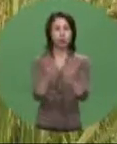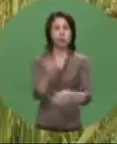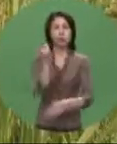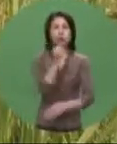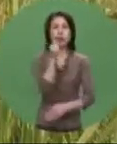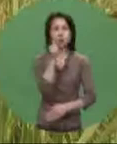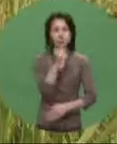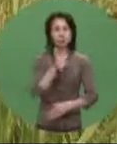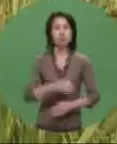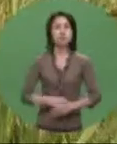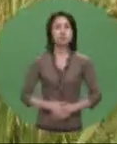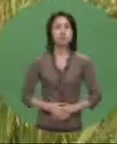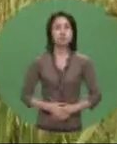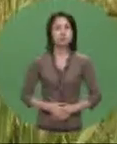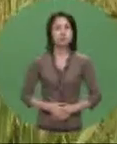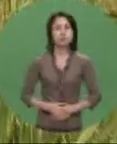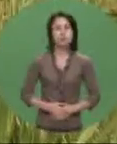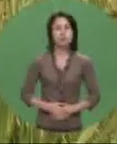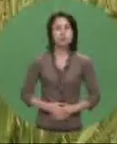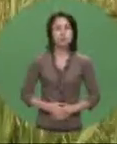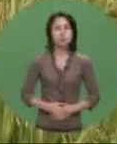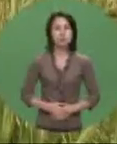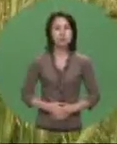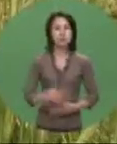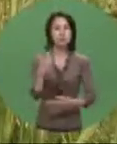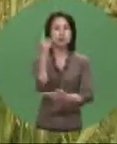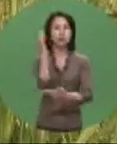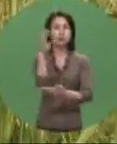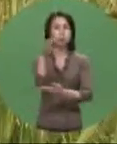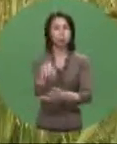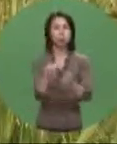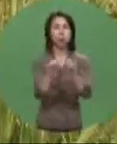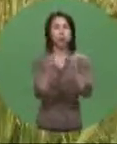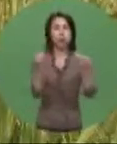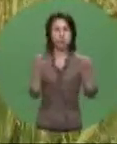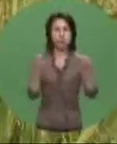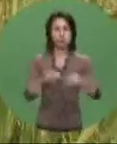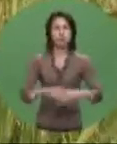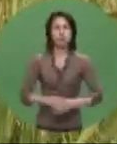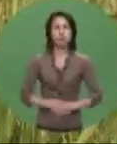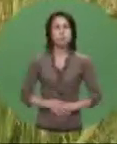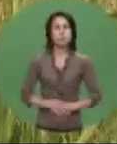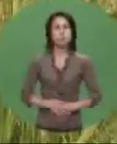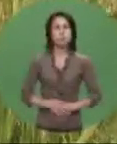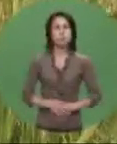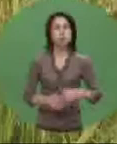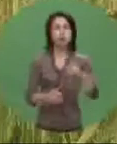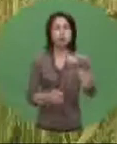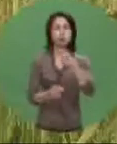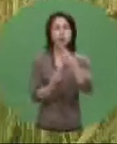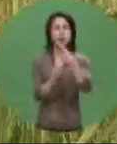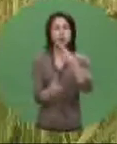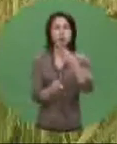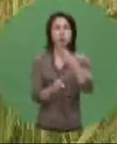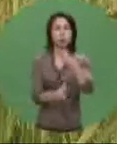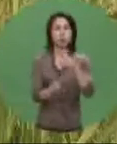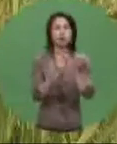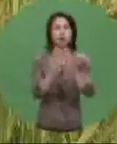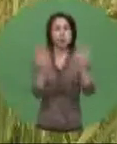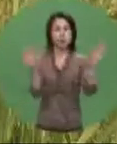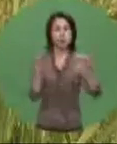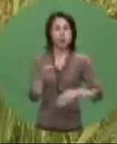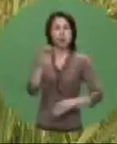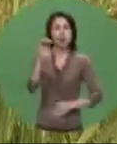介してくれます。さらに市役所からのお知らせコーナーでは、11月10日に開催